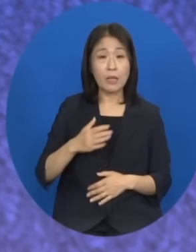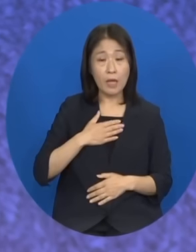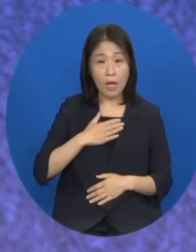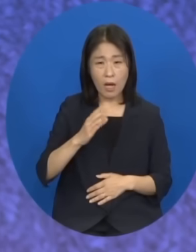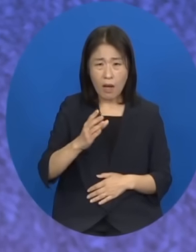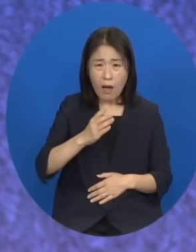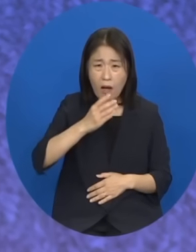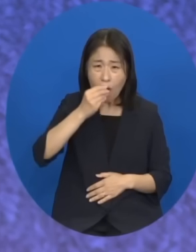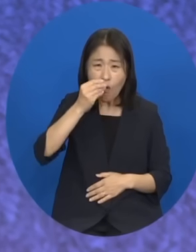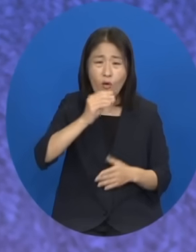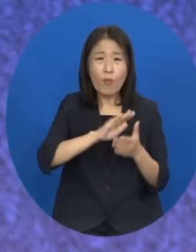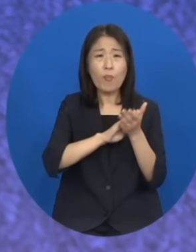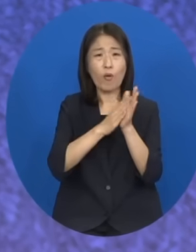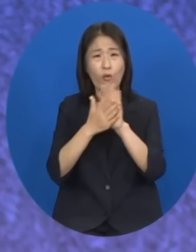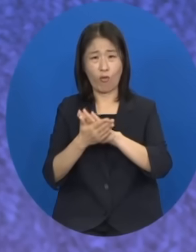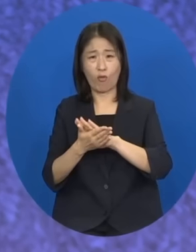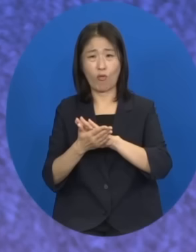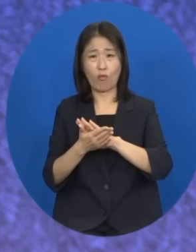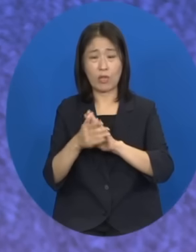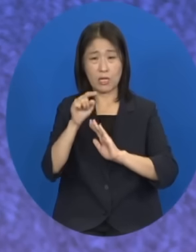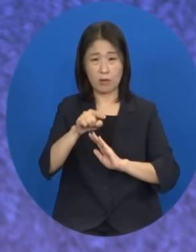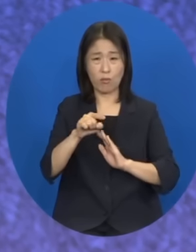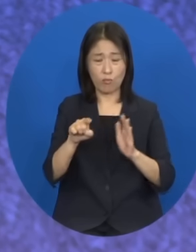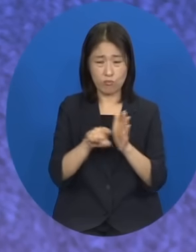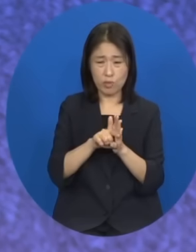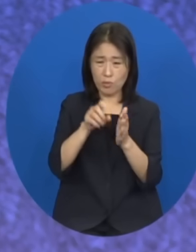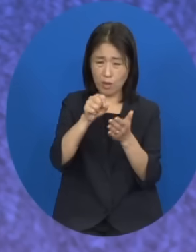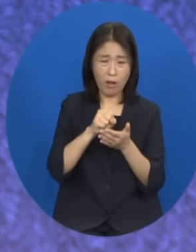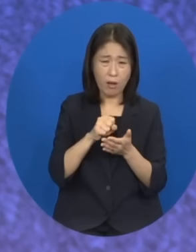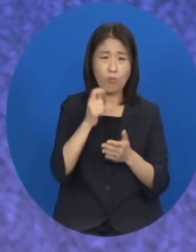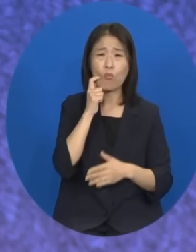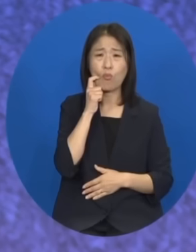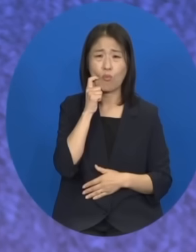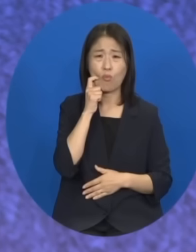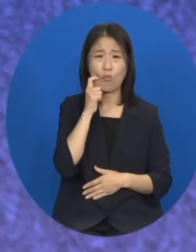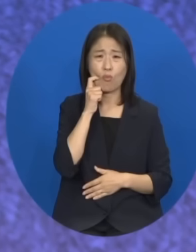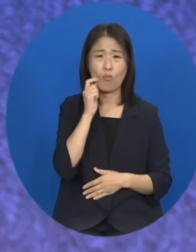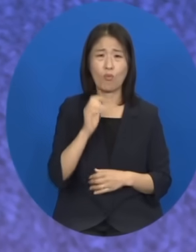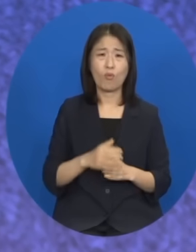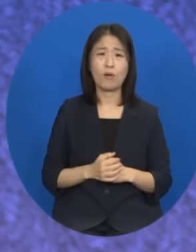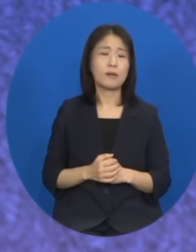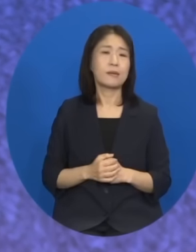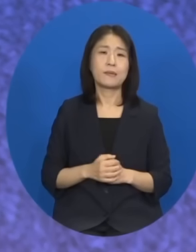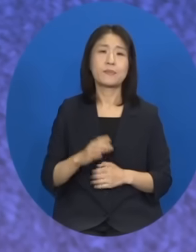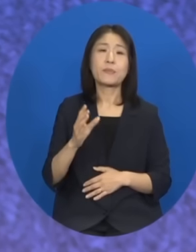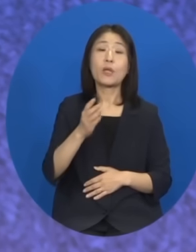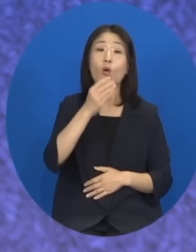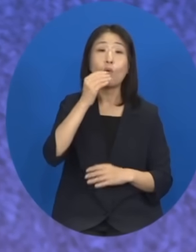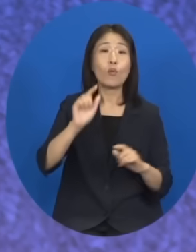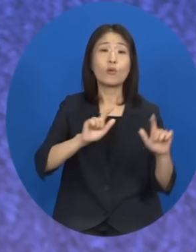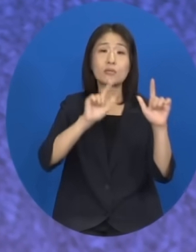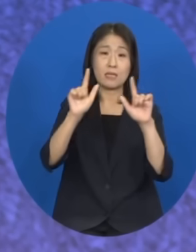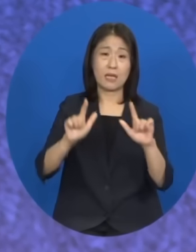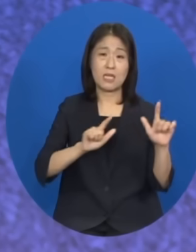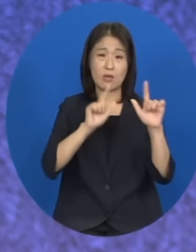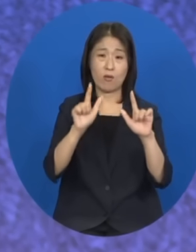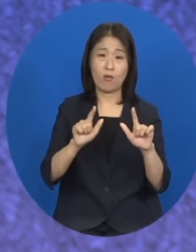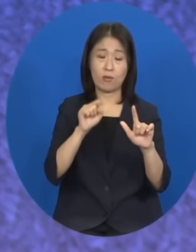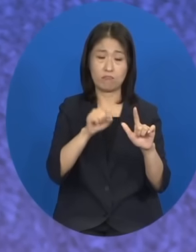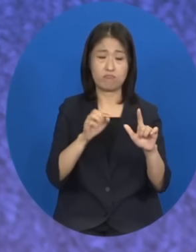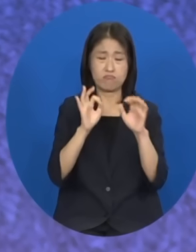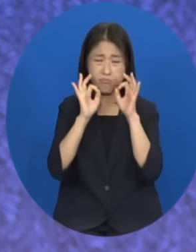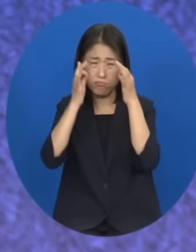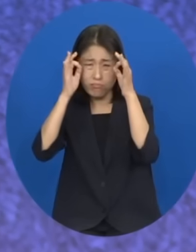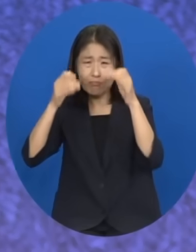되는 것은 믿음으로 취하지를 못해요. 많은 그리스도인들이. 거룩하게 사는 것은 노력을 해야 된다고